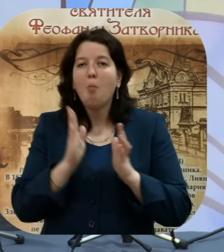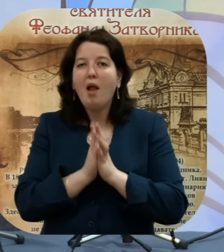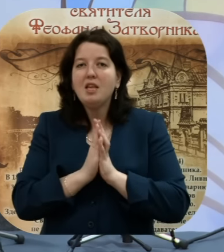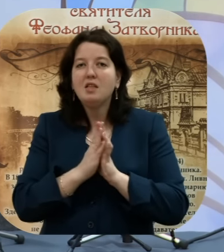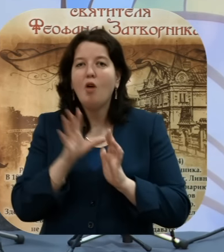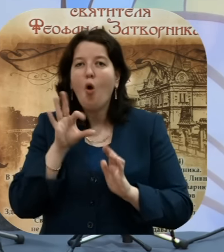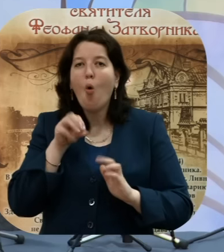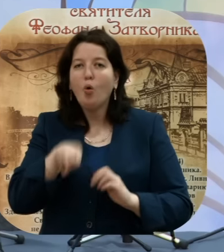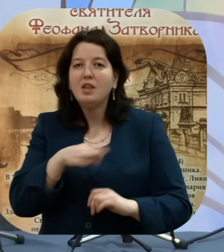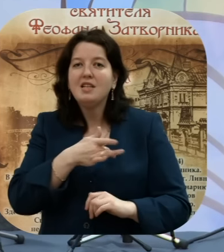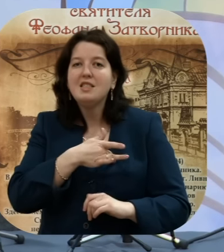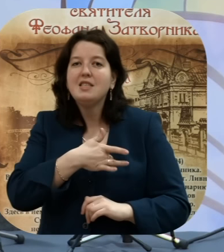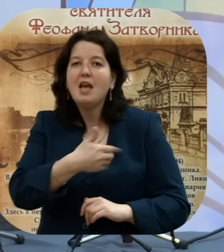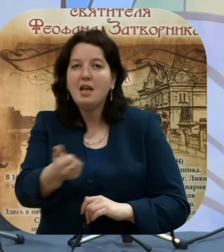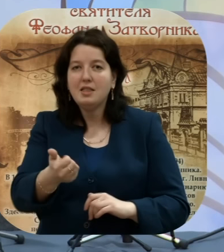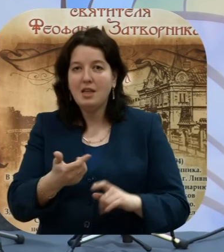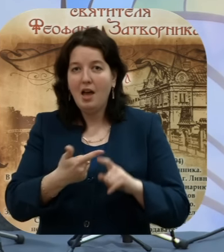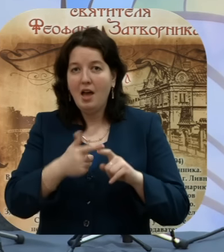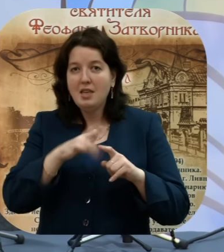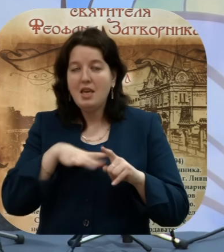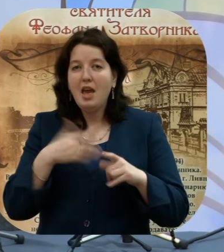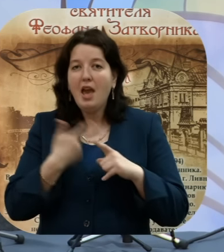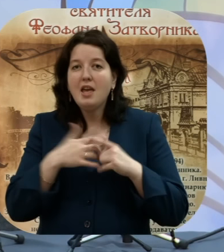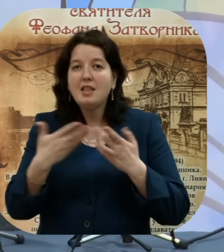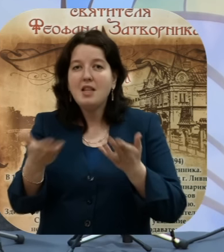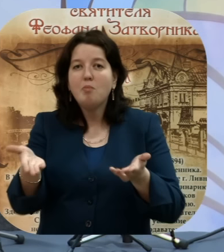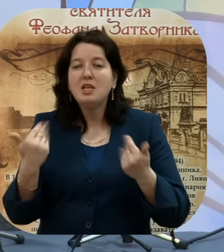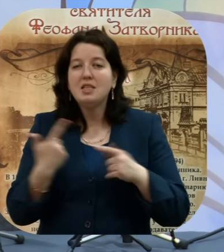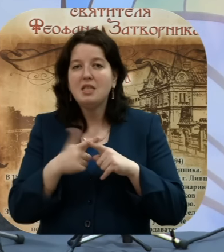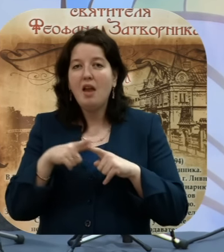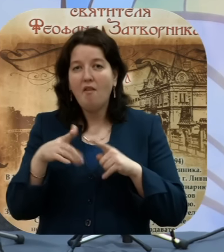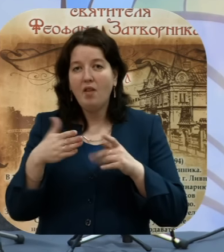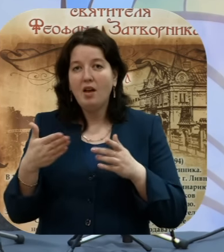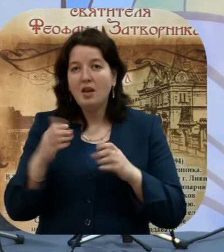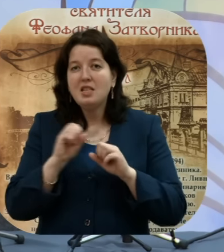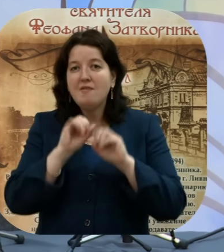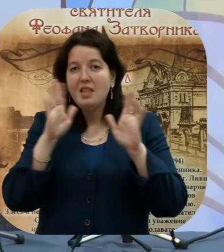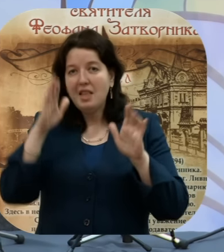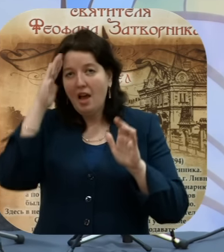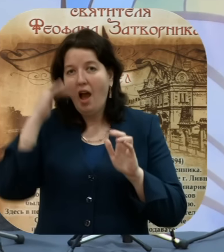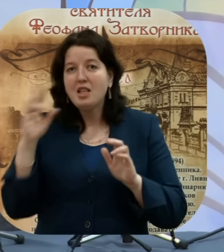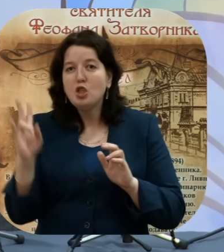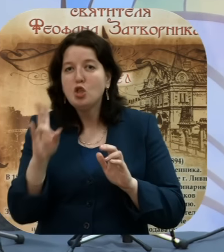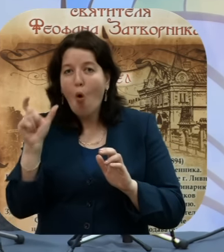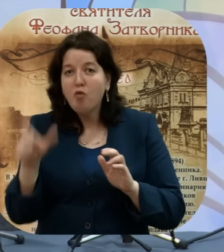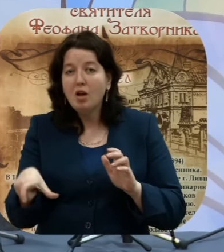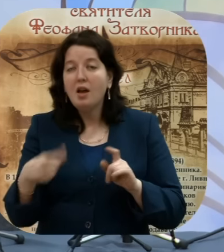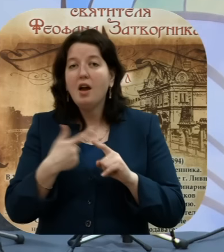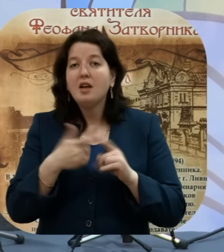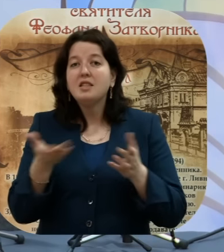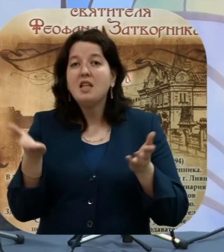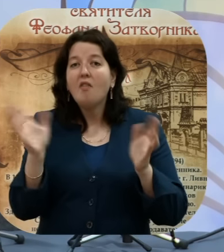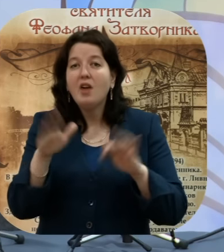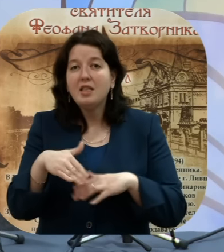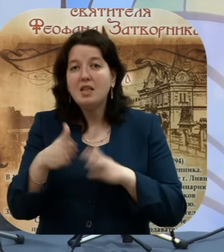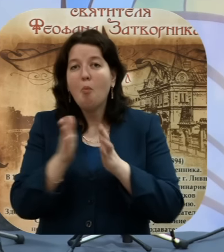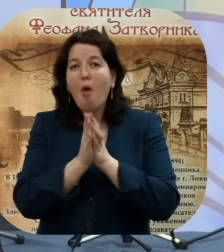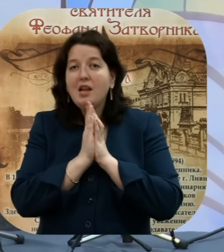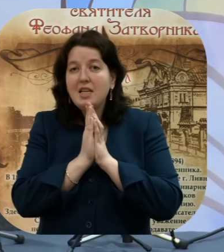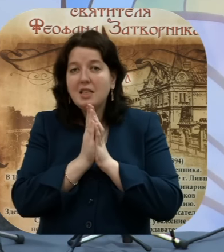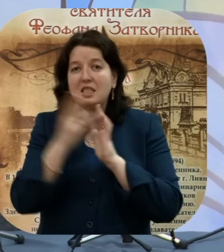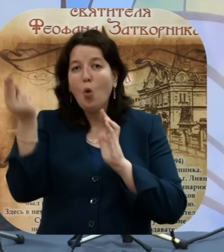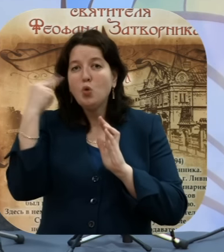Поэтому их призыв, призыв отцов – давайте учиться молиться. иначе мы останемся бесплодными.